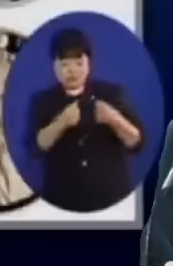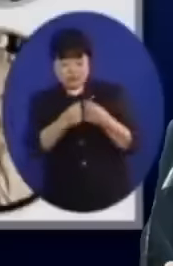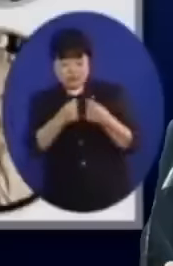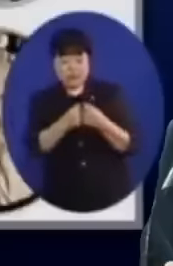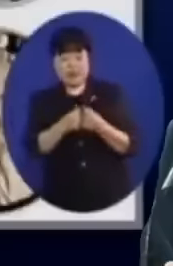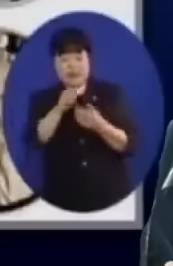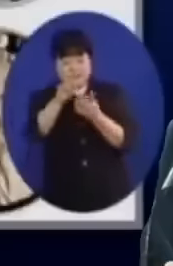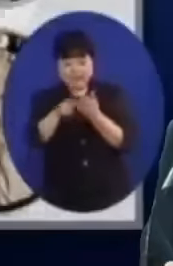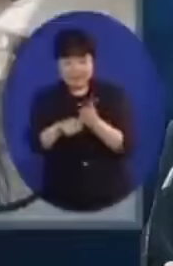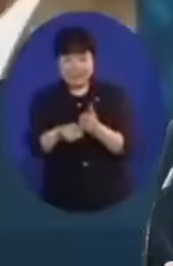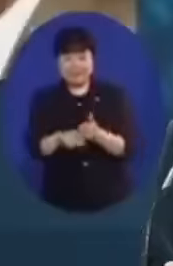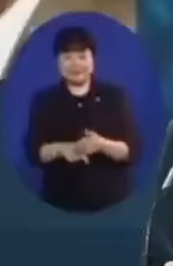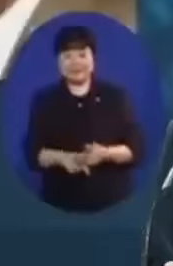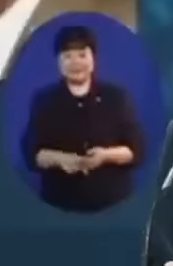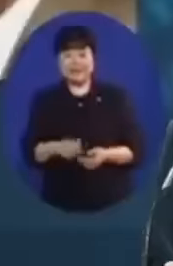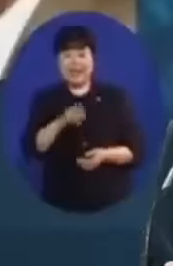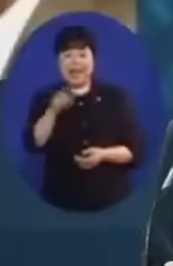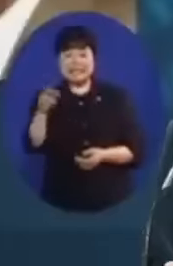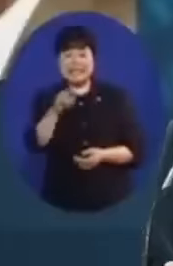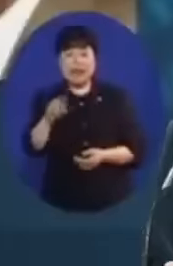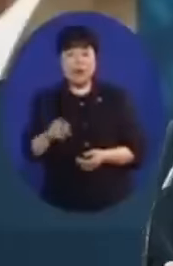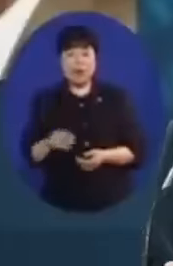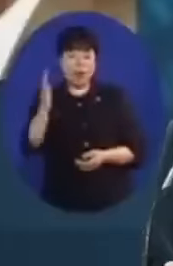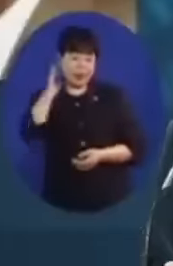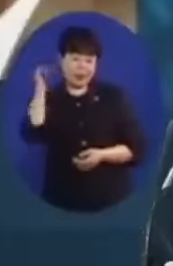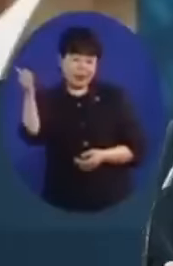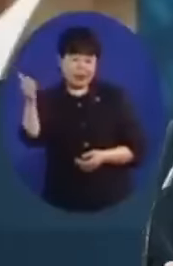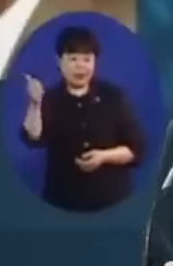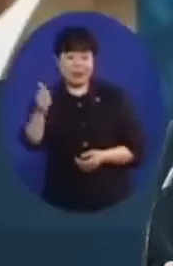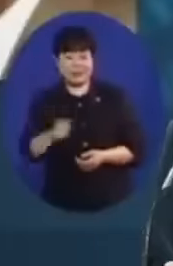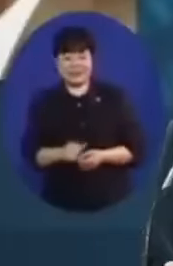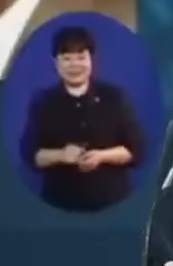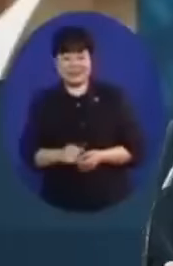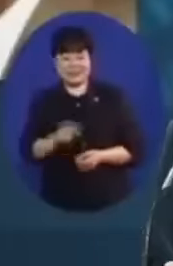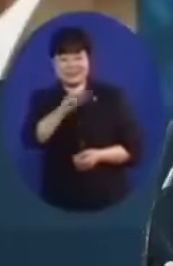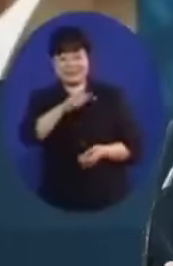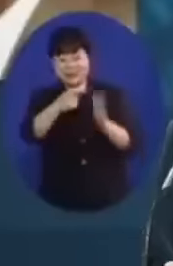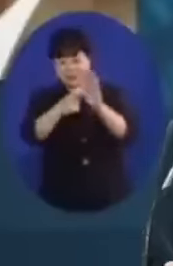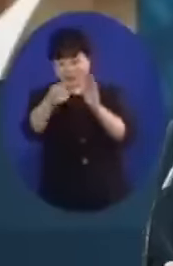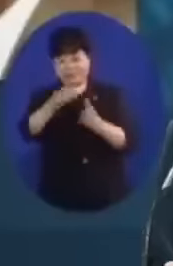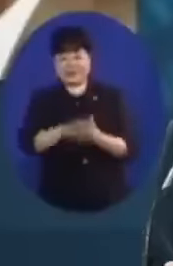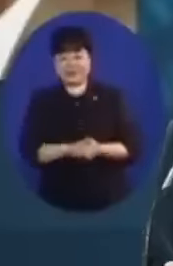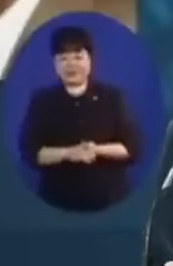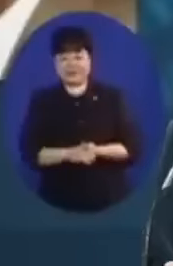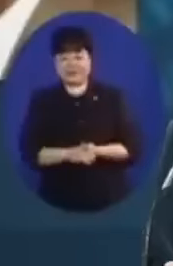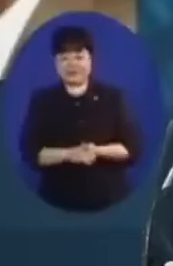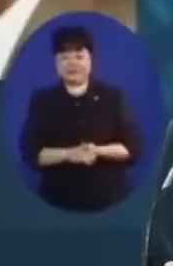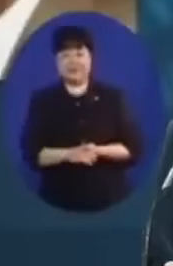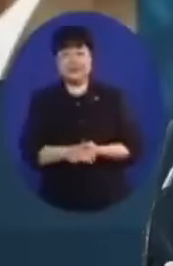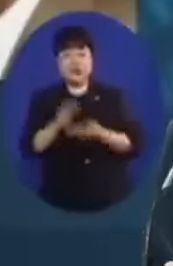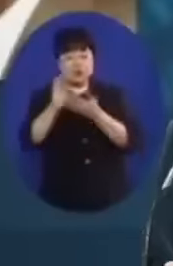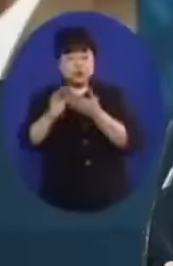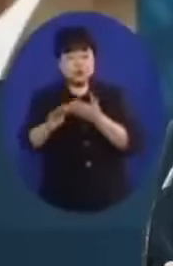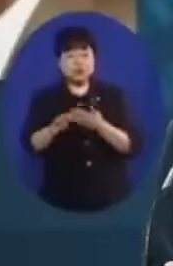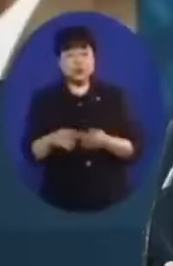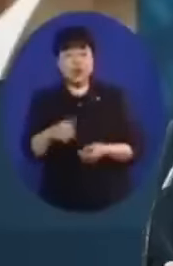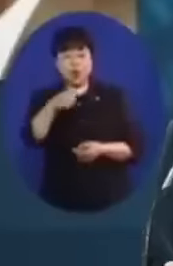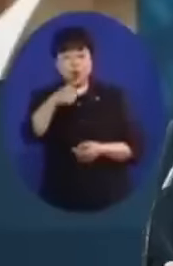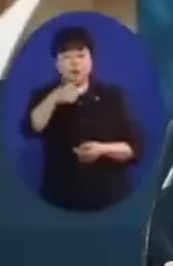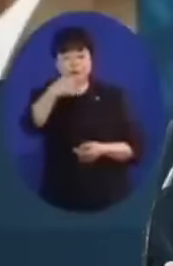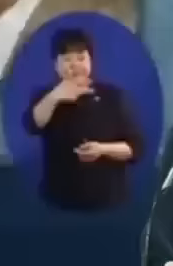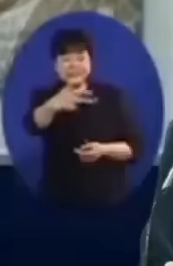시절에 아이젠하워 대통령에 의해서 국가적인 모토로 선언되었습니다. 그리고 그 이름에